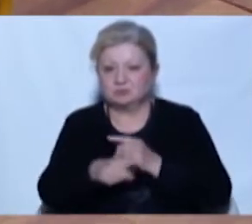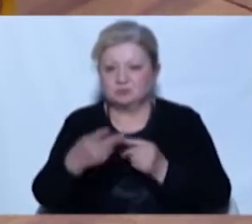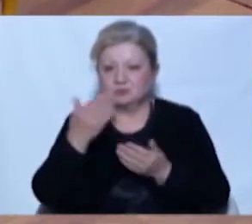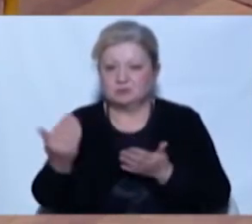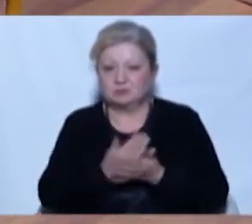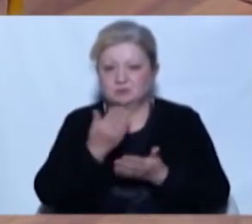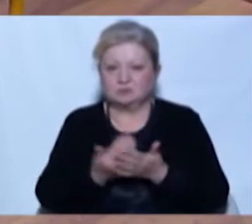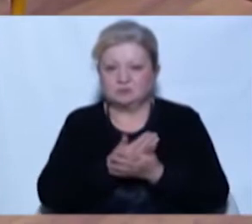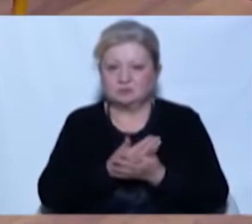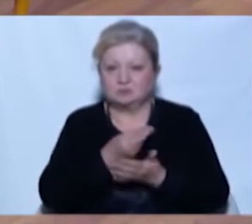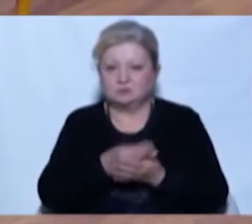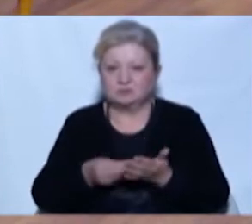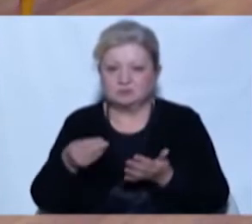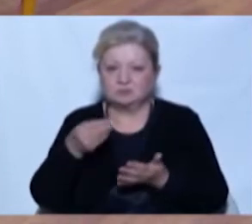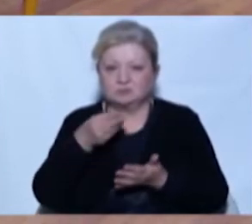ხელახლა გამოიყვანა